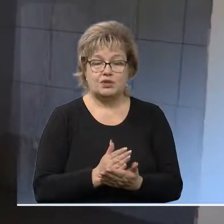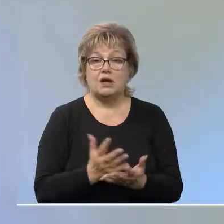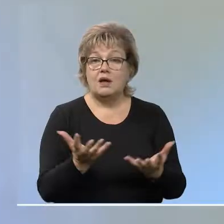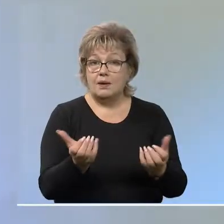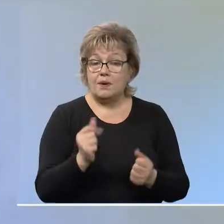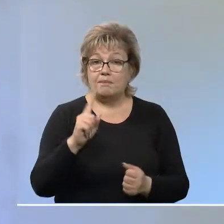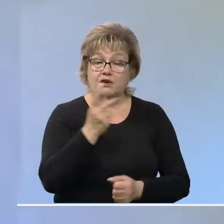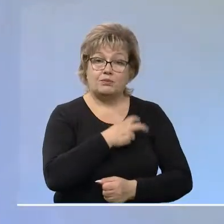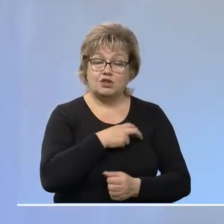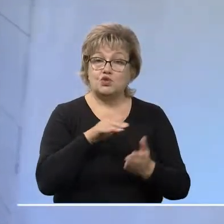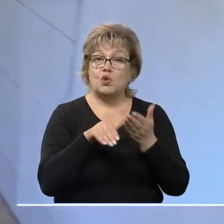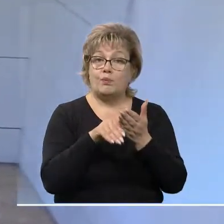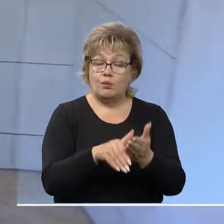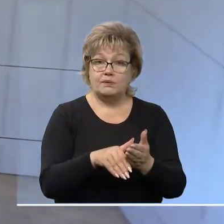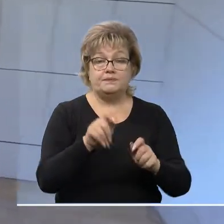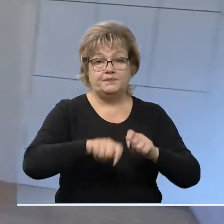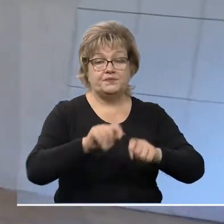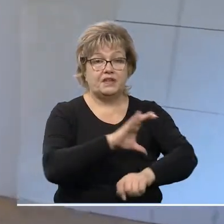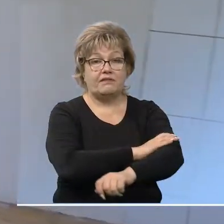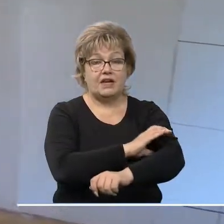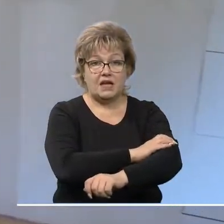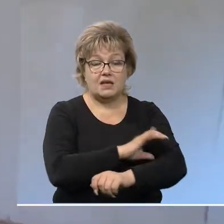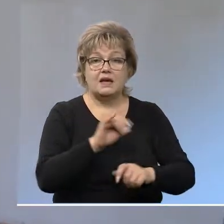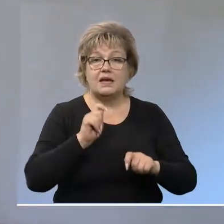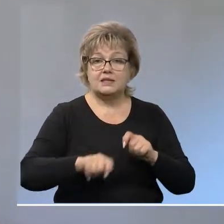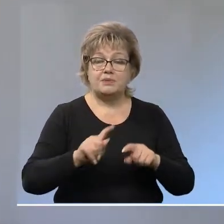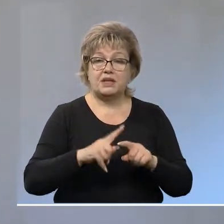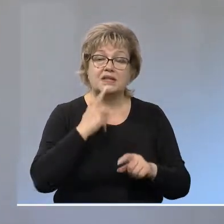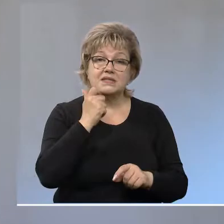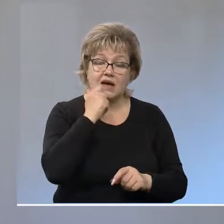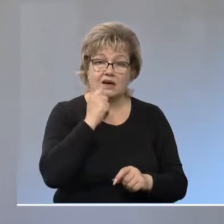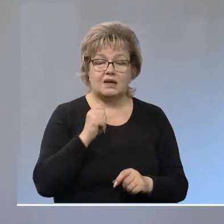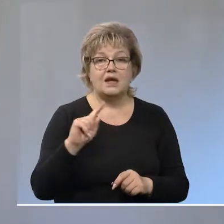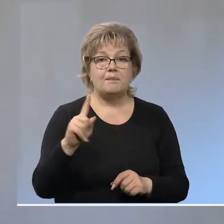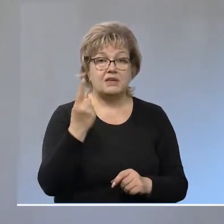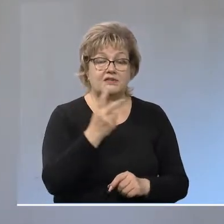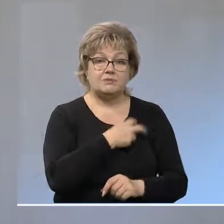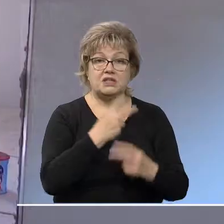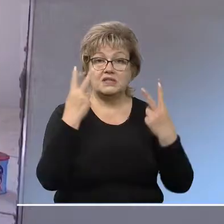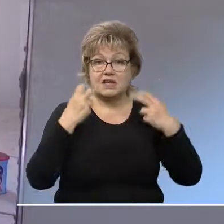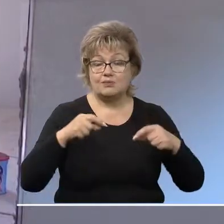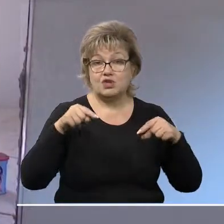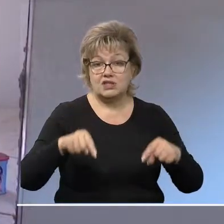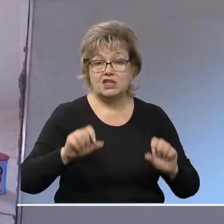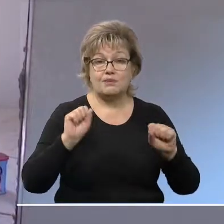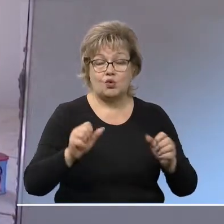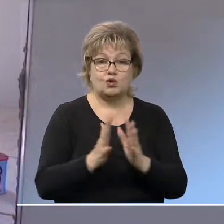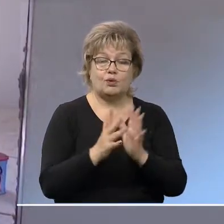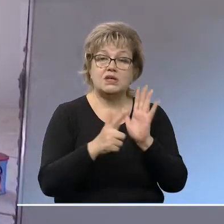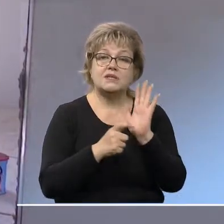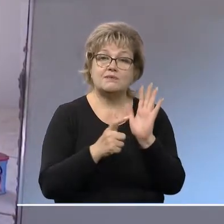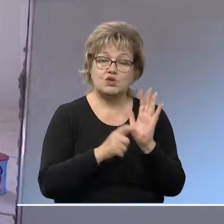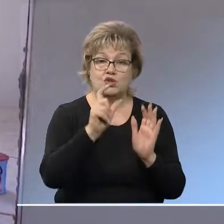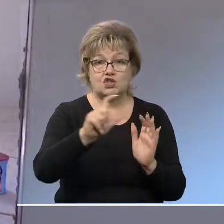предусмотрено. Получить первую медицинскую помощь, измерить давление, пройти экспресс-тест крови на сахар и пройти первичный медосмотр здесь смогут